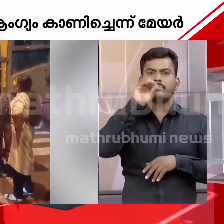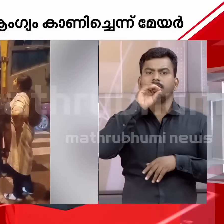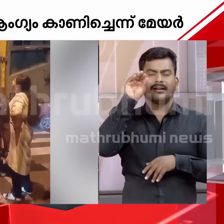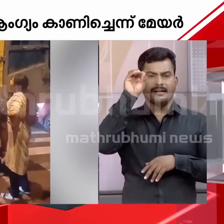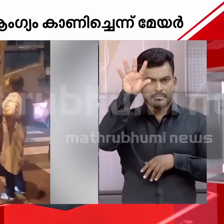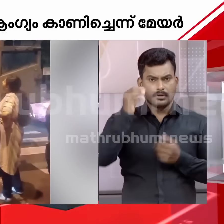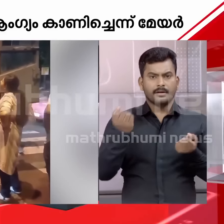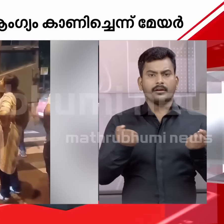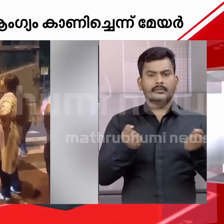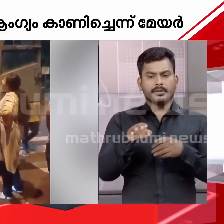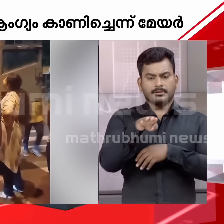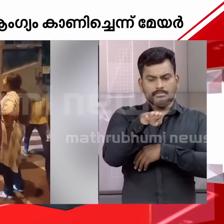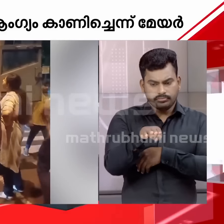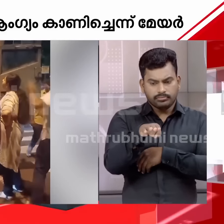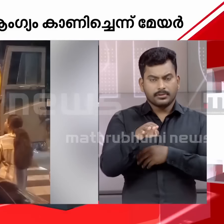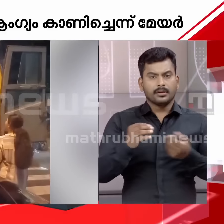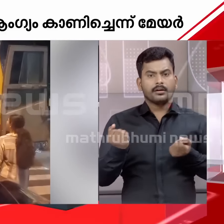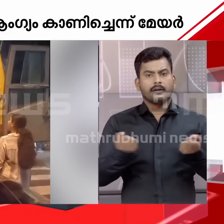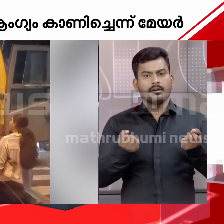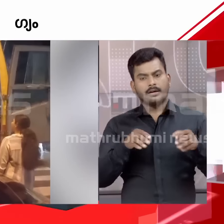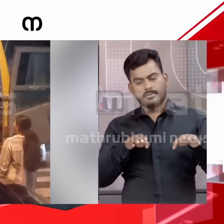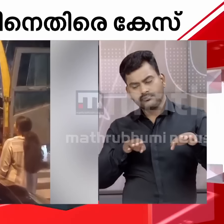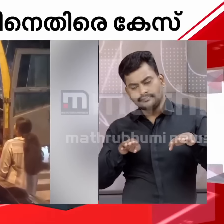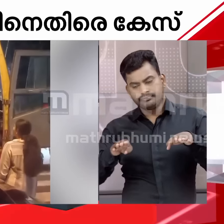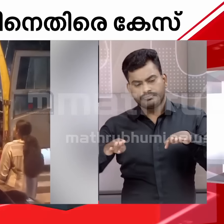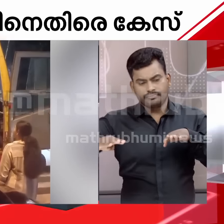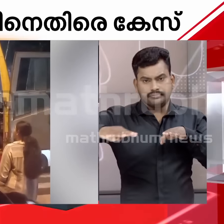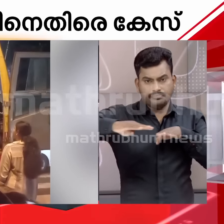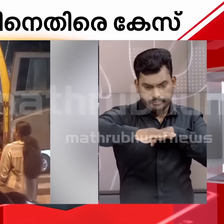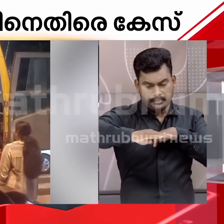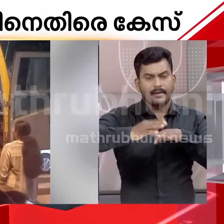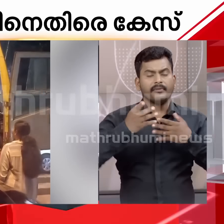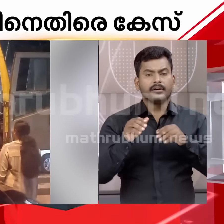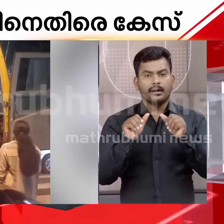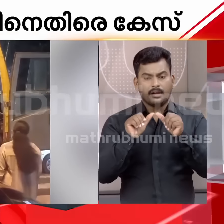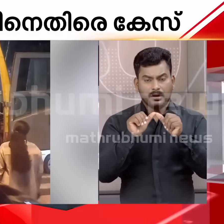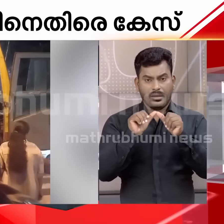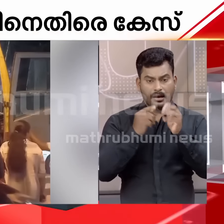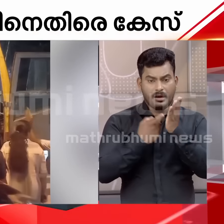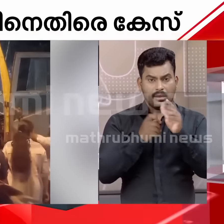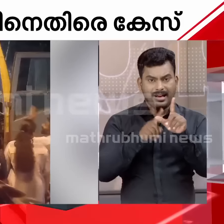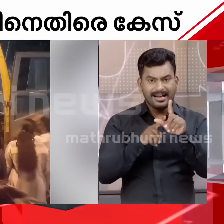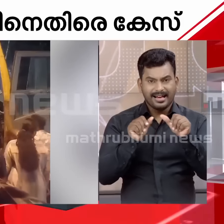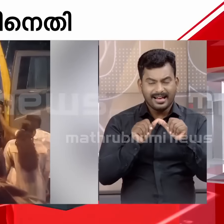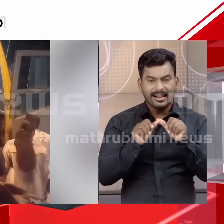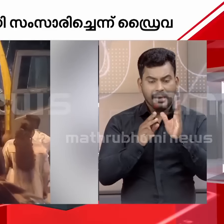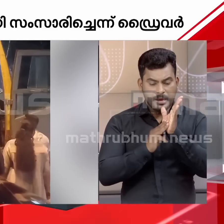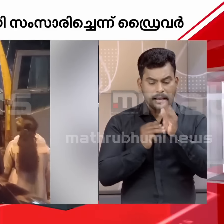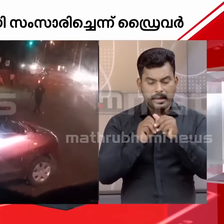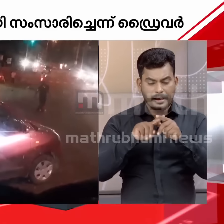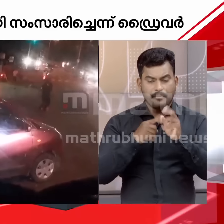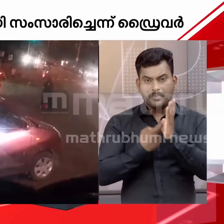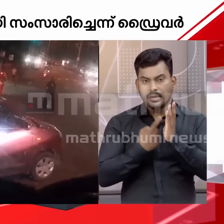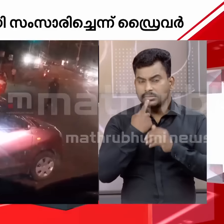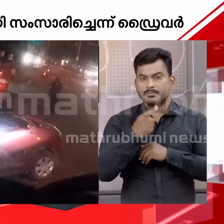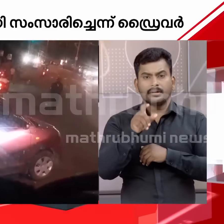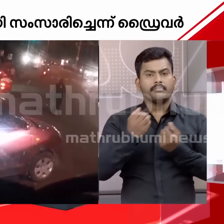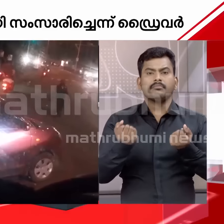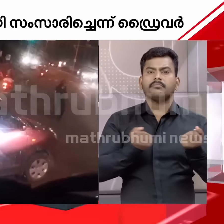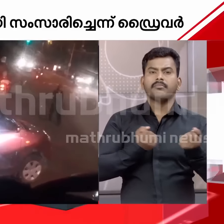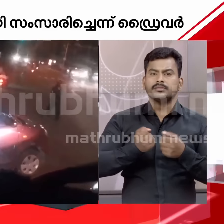നിർത്തി ഇട്ടിരിക്കുന്ന സമയത്ത് ഇവർ കാറിൽ നിന്നും ഇറങ്ങി വന്ന് സംസാരിക്കുകയായിരുന്നു എന്നുള്ളതാണ് ആര്യയുടെ വേഷൻ. അപ്പോൾ ഈ വാഹനം ഓടിച്ചിരുന്ന ഇയാൾ വളരെ